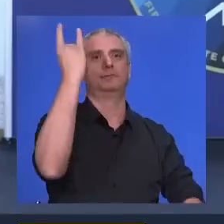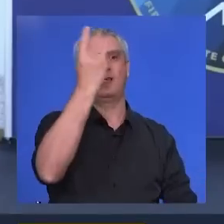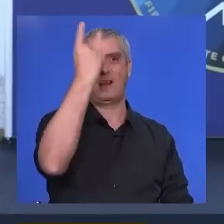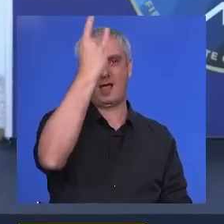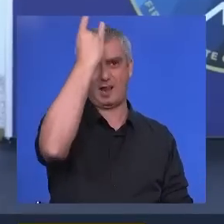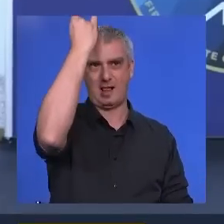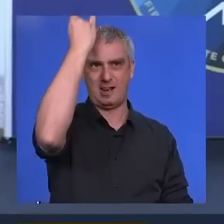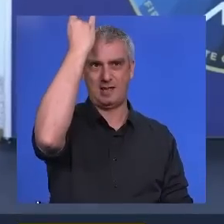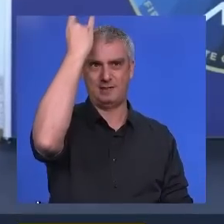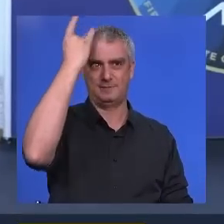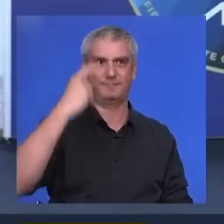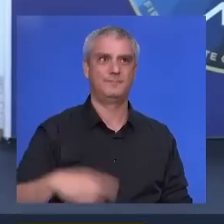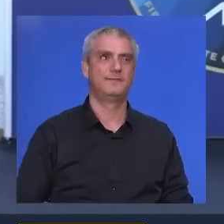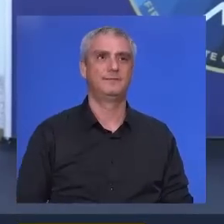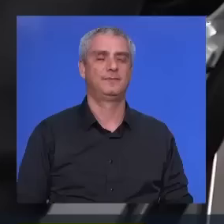לחלל.